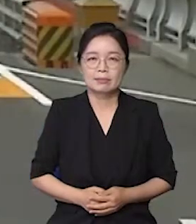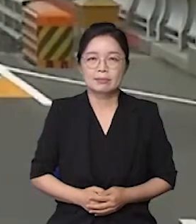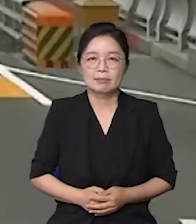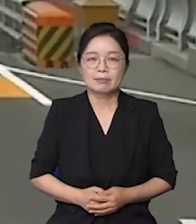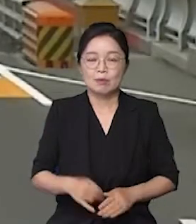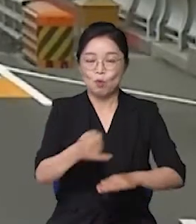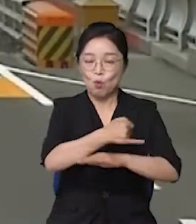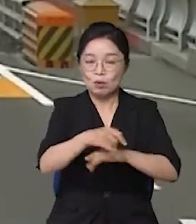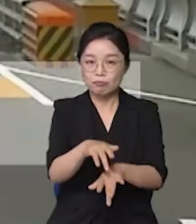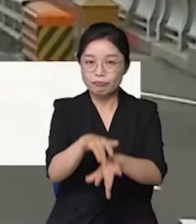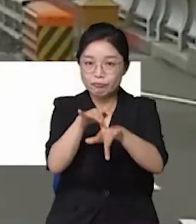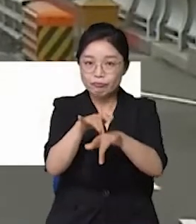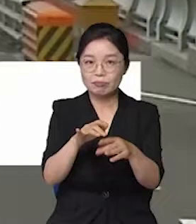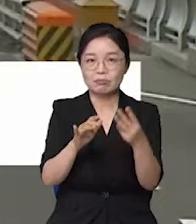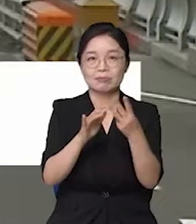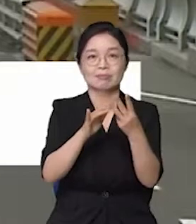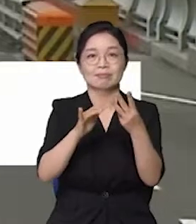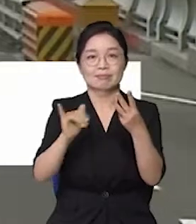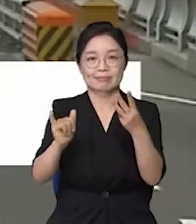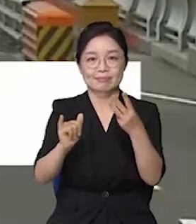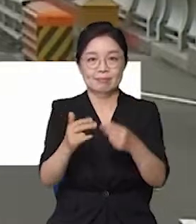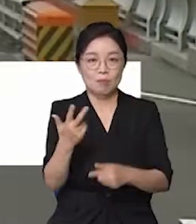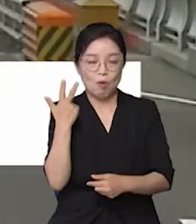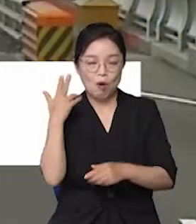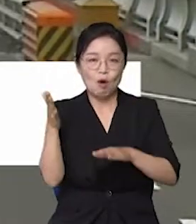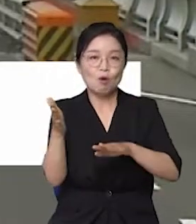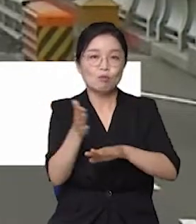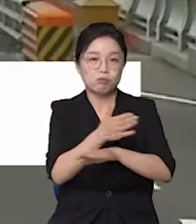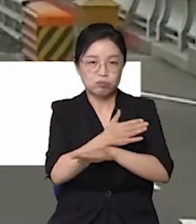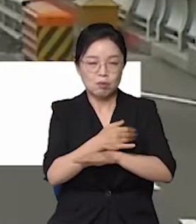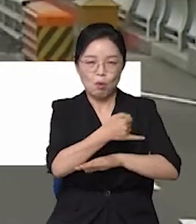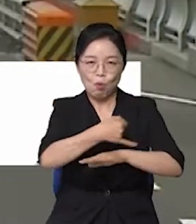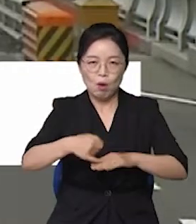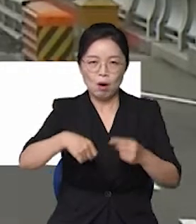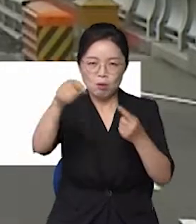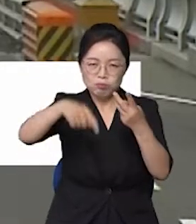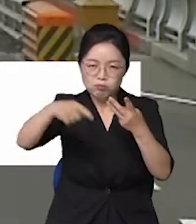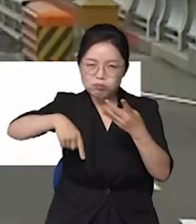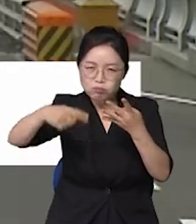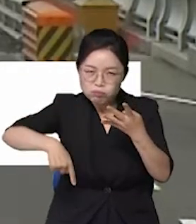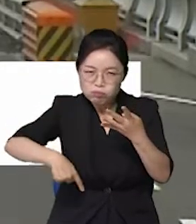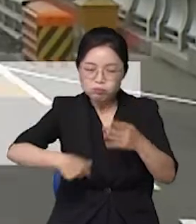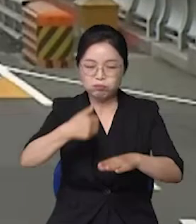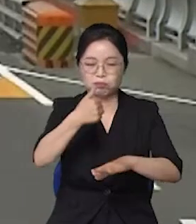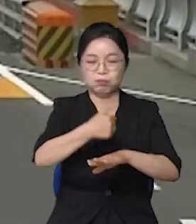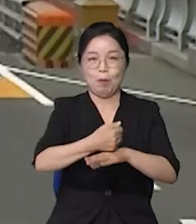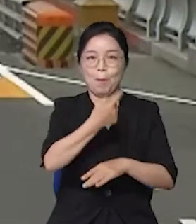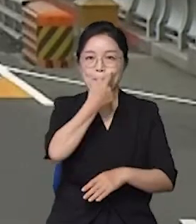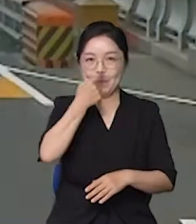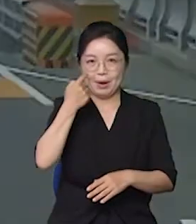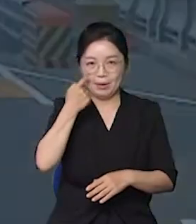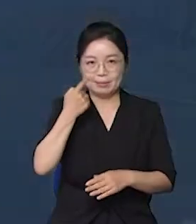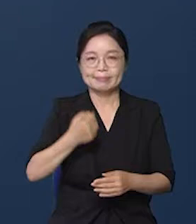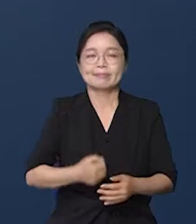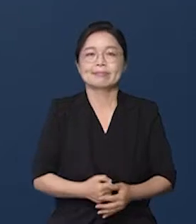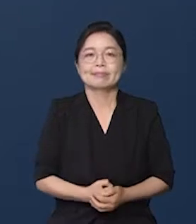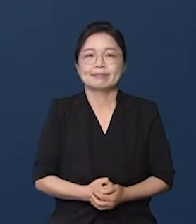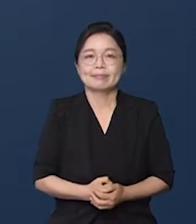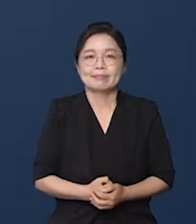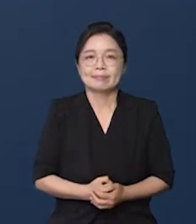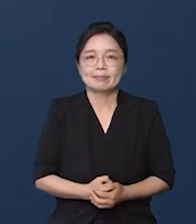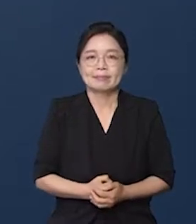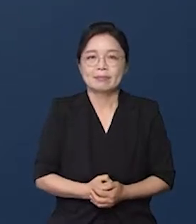완도 실종 일가족이 실종 일주일 전부터 완도를 수차례 오간 사실이 뒤늦게 드러났습니다.